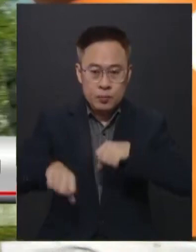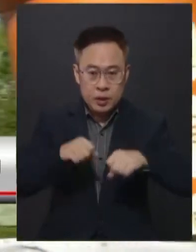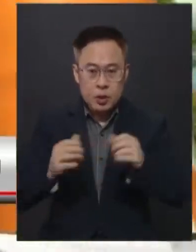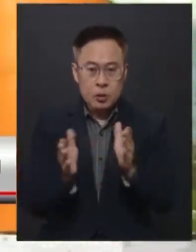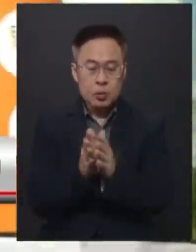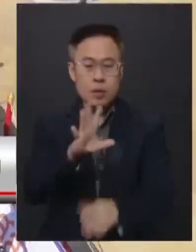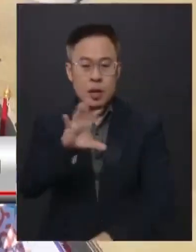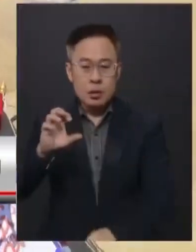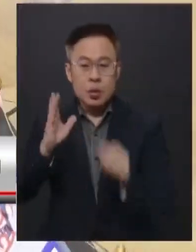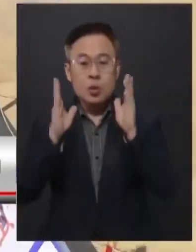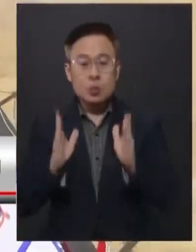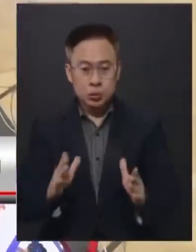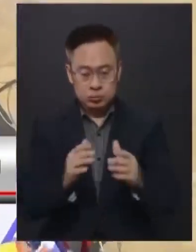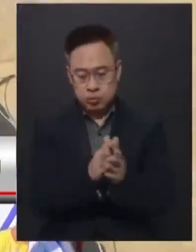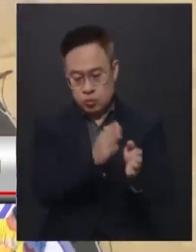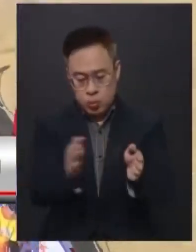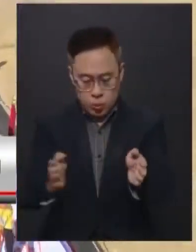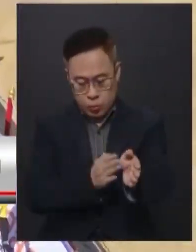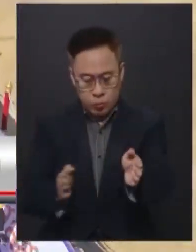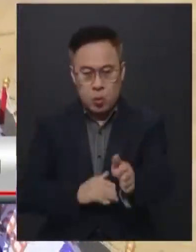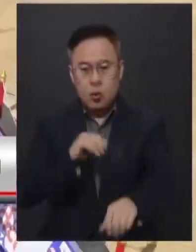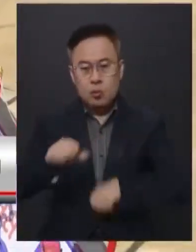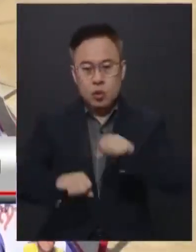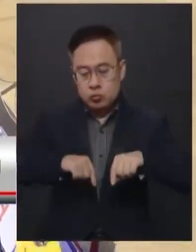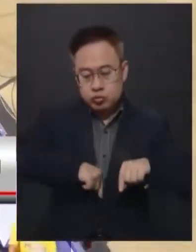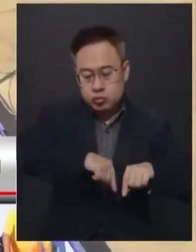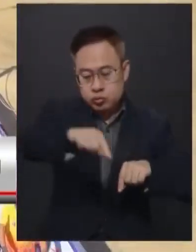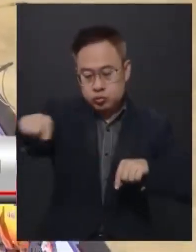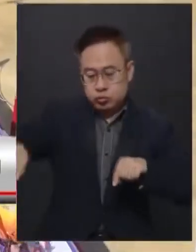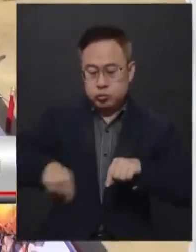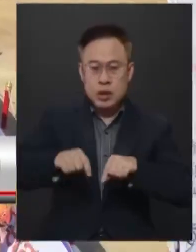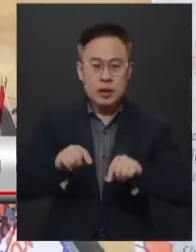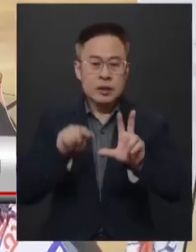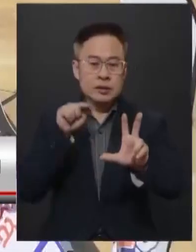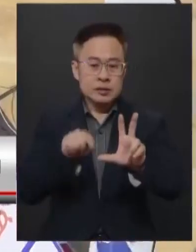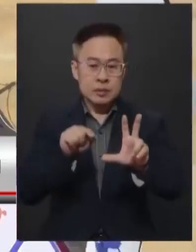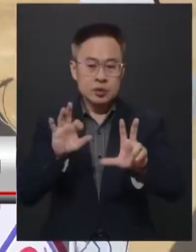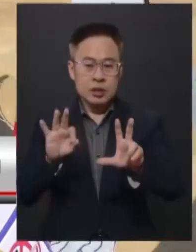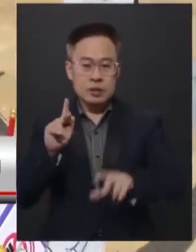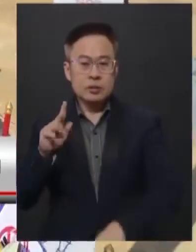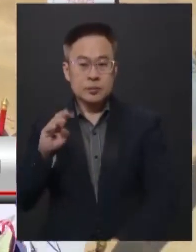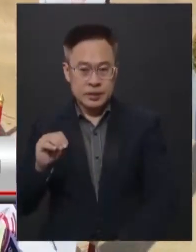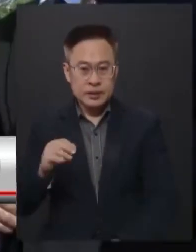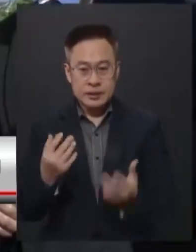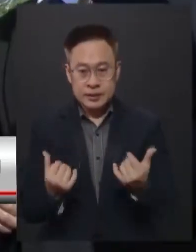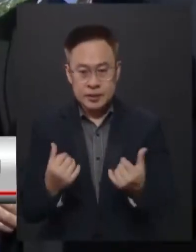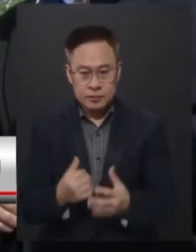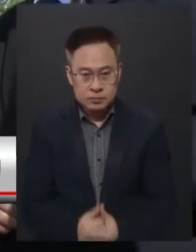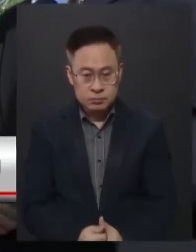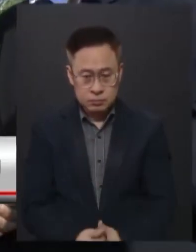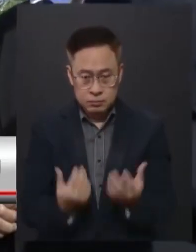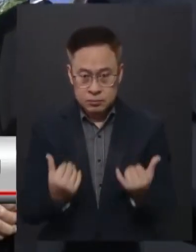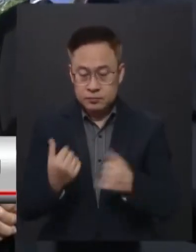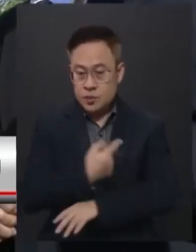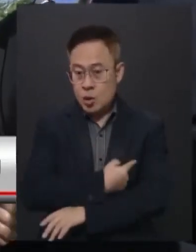งนี้แล้วก็มีการปั่นรอบเมืองระนองเป็นระยะทางทั้งหมด 3.9 กิโลเมตรค่ะส่วนสำหรับโปรแกรมในวันนี้ค่ะวันอาทิตย์